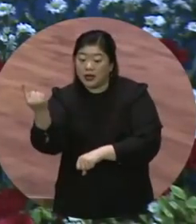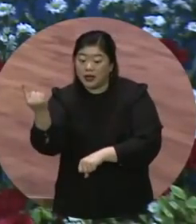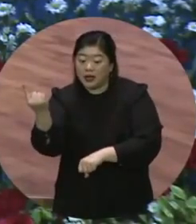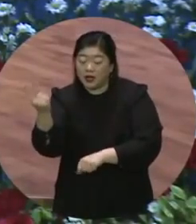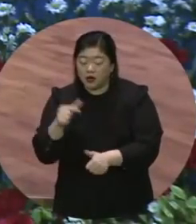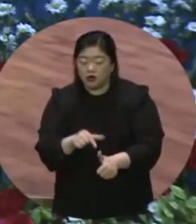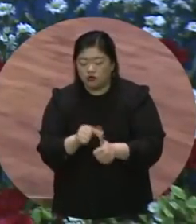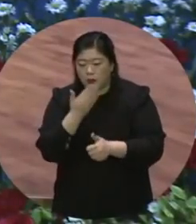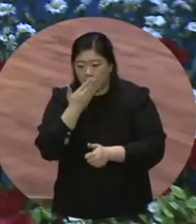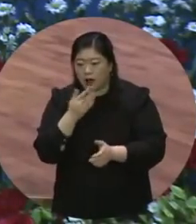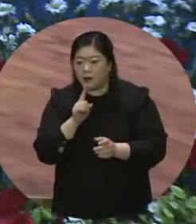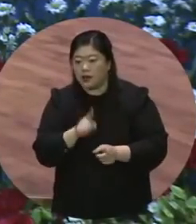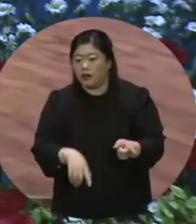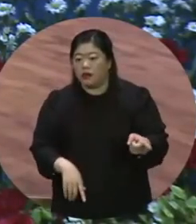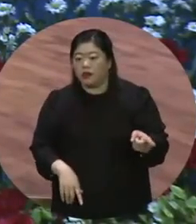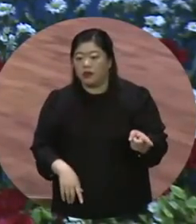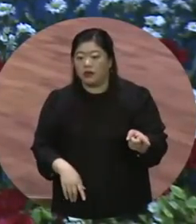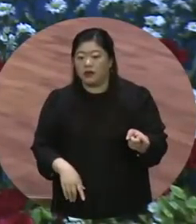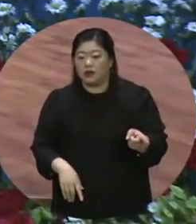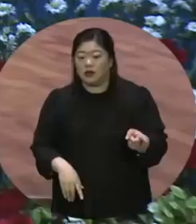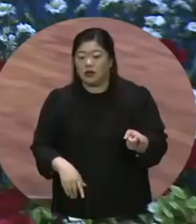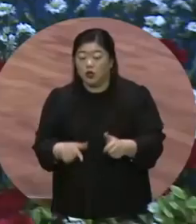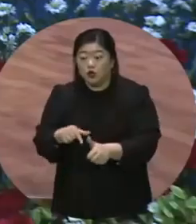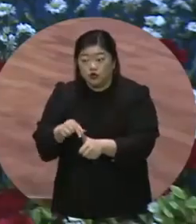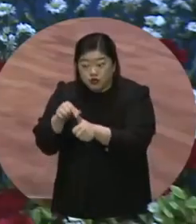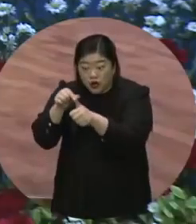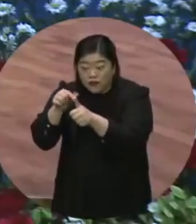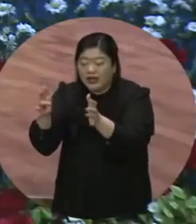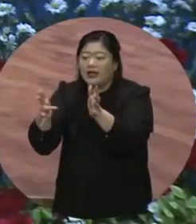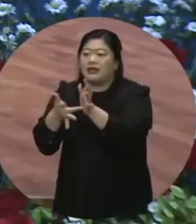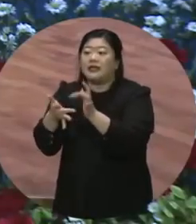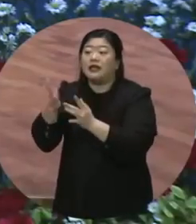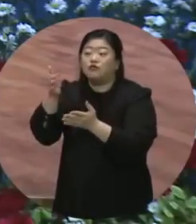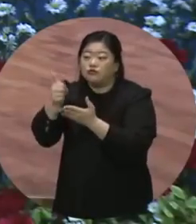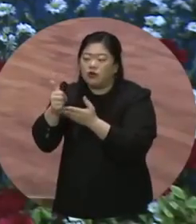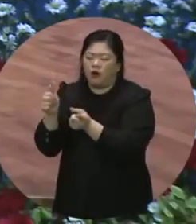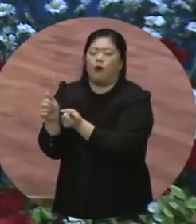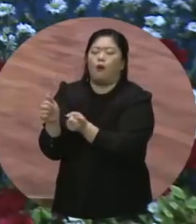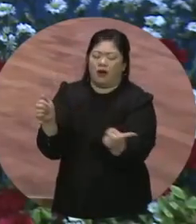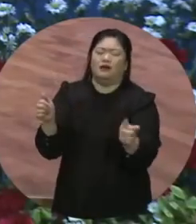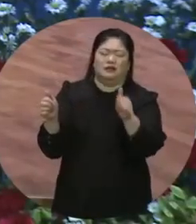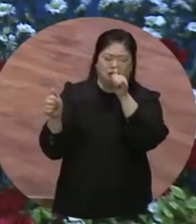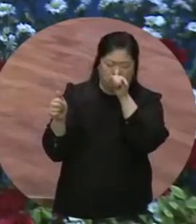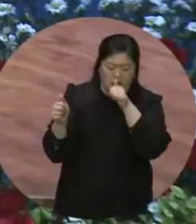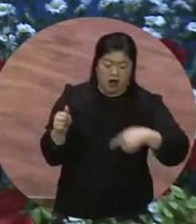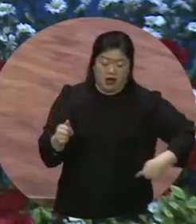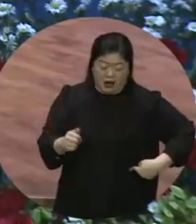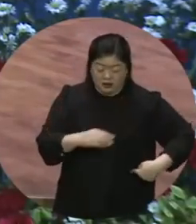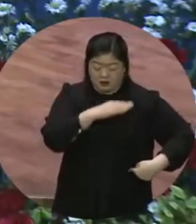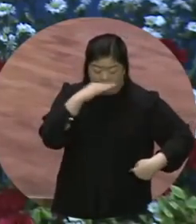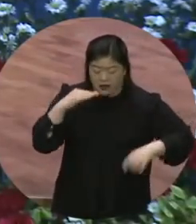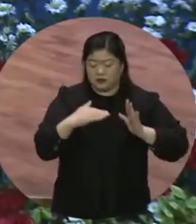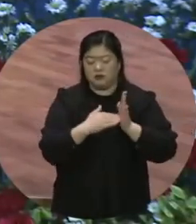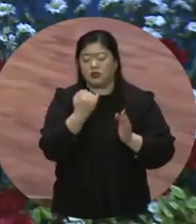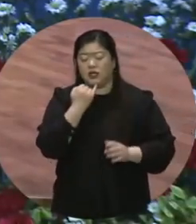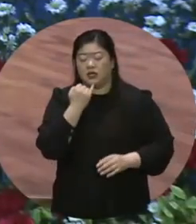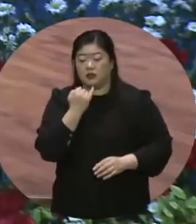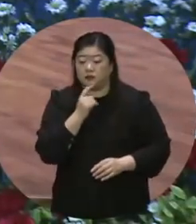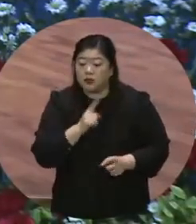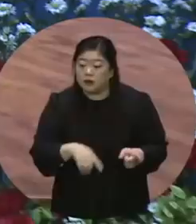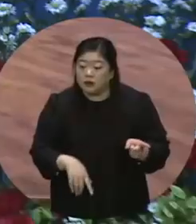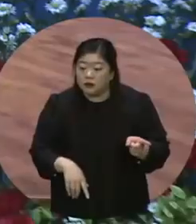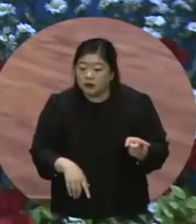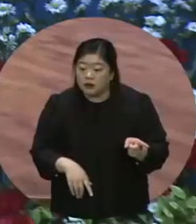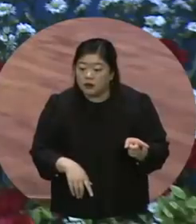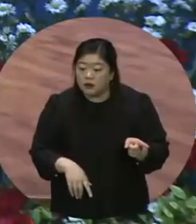예수만 아니다. 양심적으로 살면 이래저래나 서울 올라가면 서울 가는 게 아니라 기차로